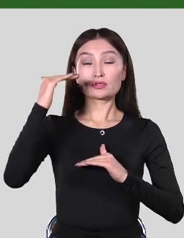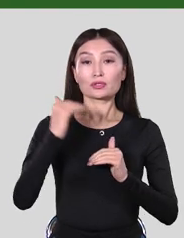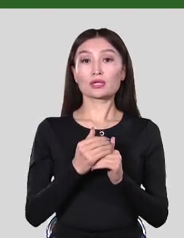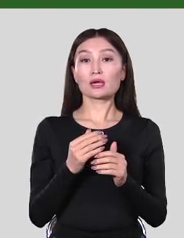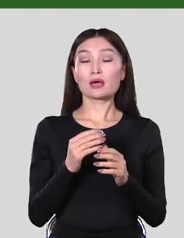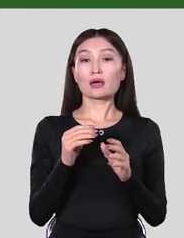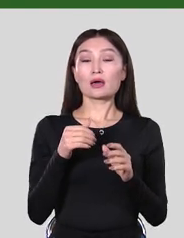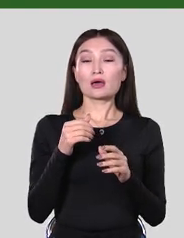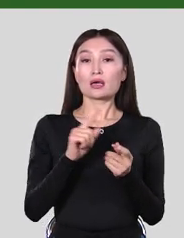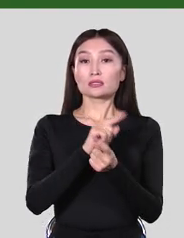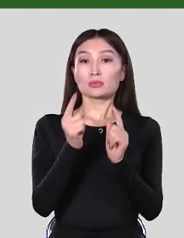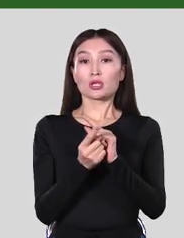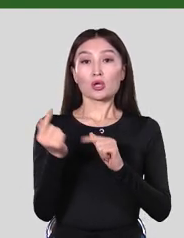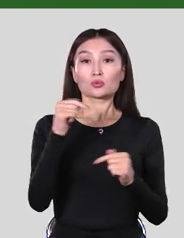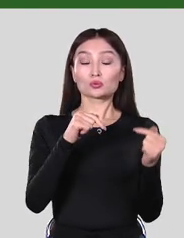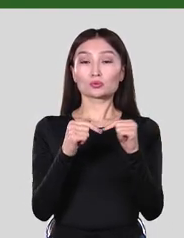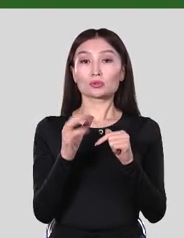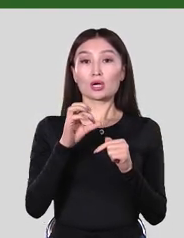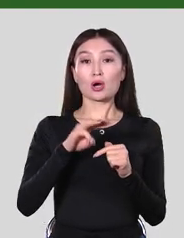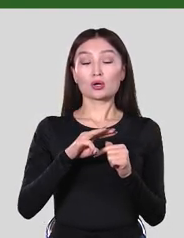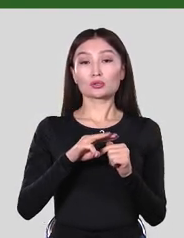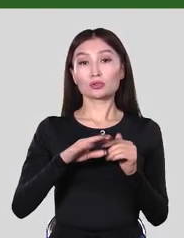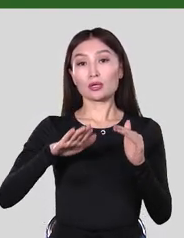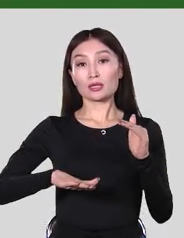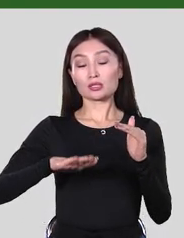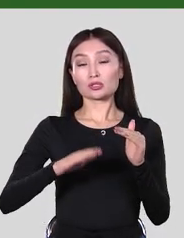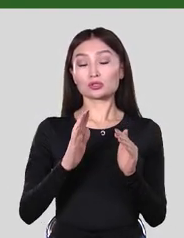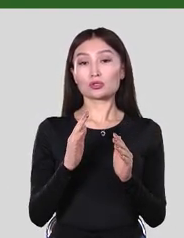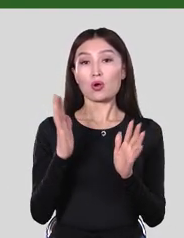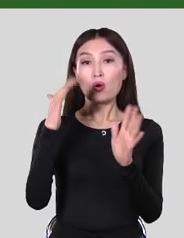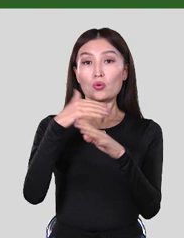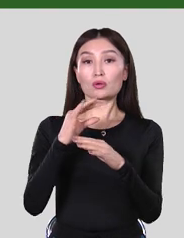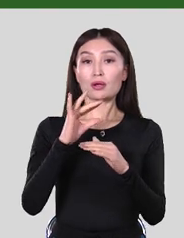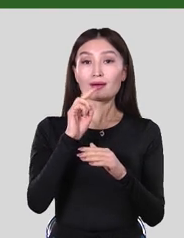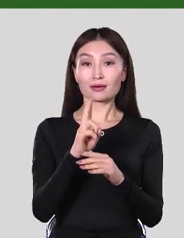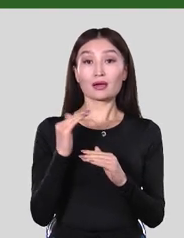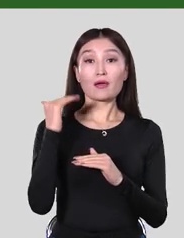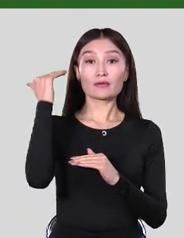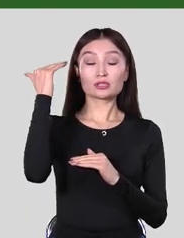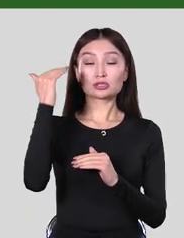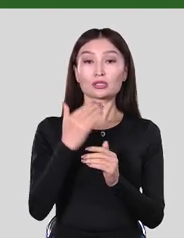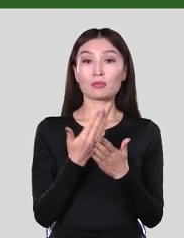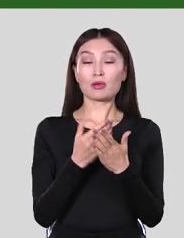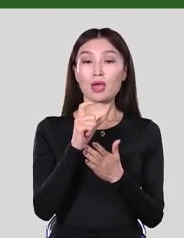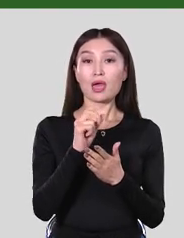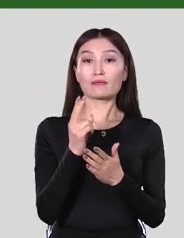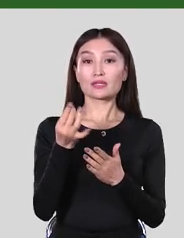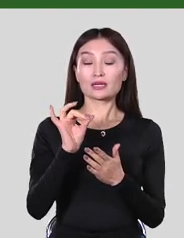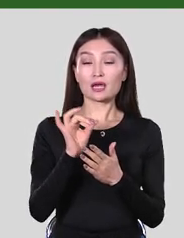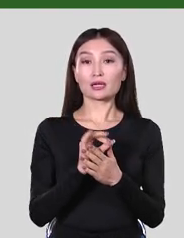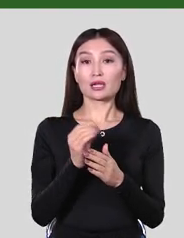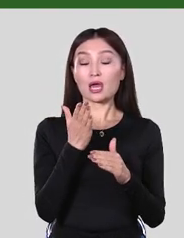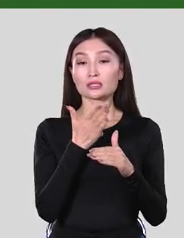закономерно сменяют друг друга от подножий гор к их вершинам. Например, в экваториальной части Анд